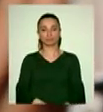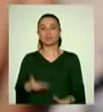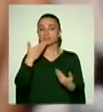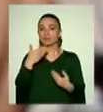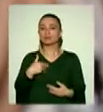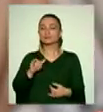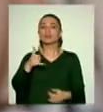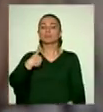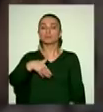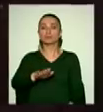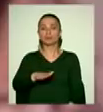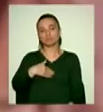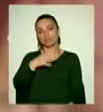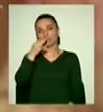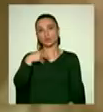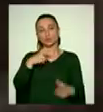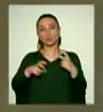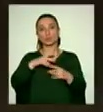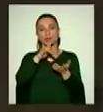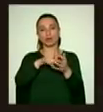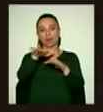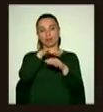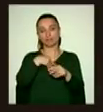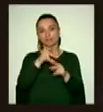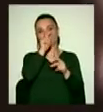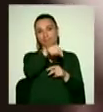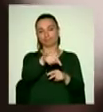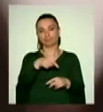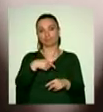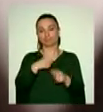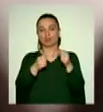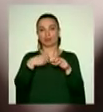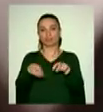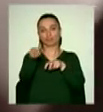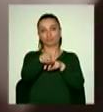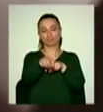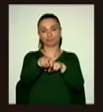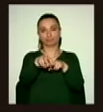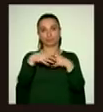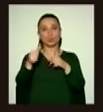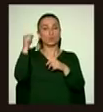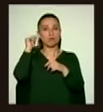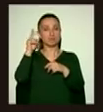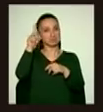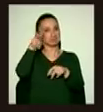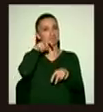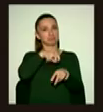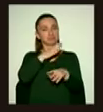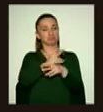კითხე, საით მივდიოდი? ბუთხარის სტუდენტურ ქალაქში. წინ ჩავჯექი, რადგან უკვე უკან ვიღაც